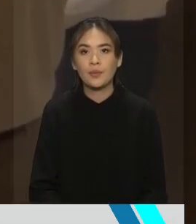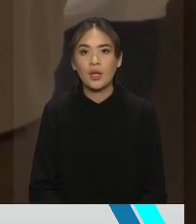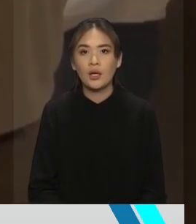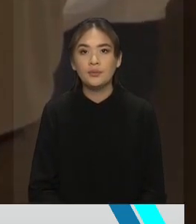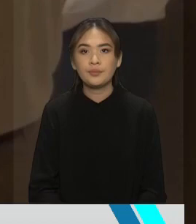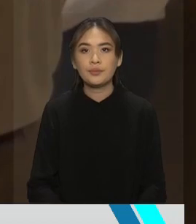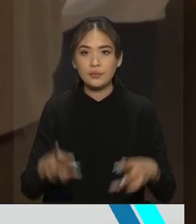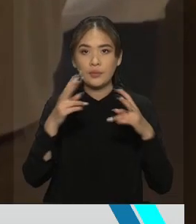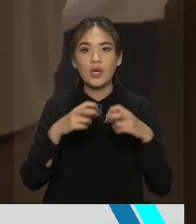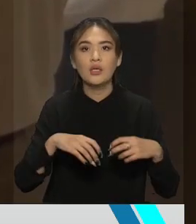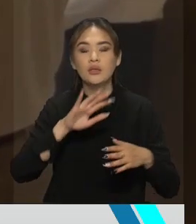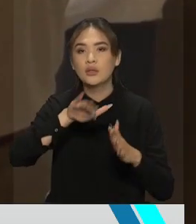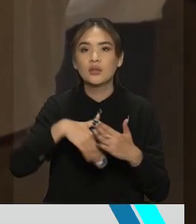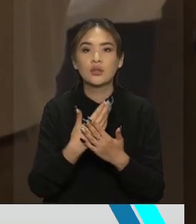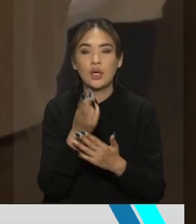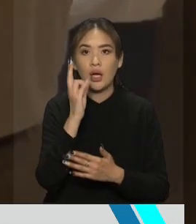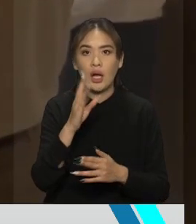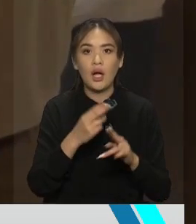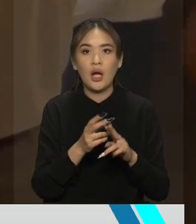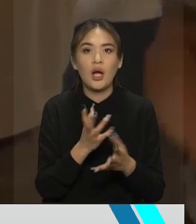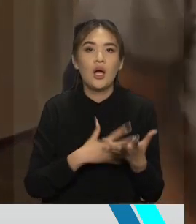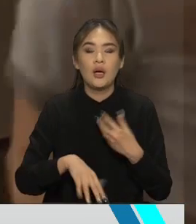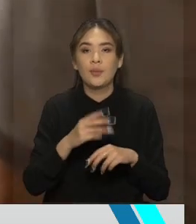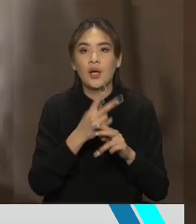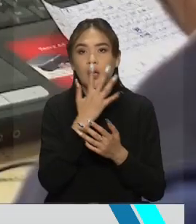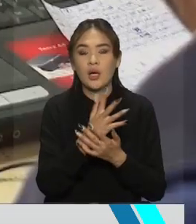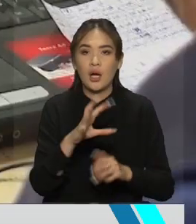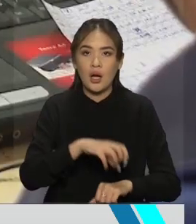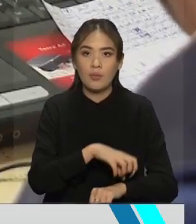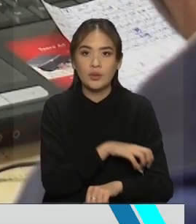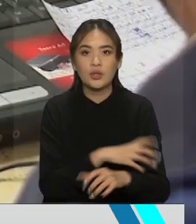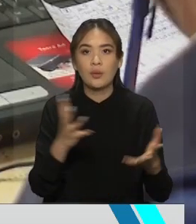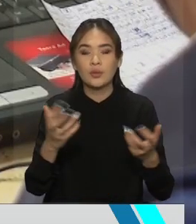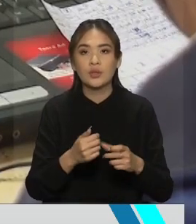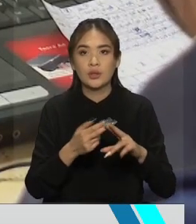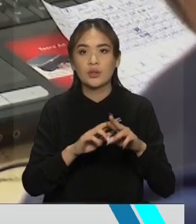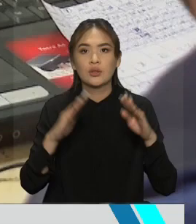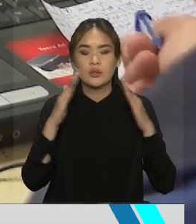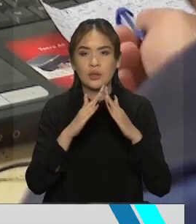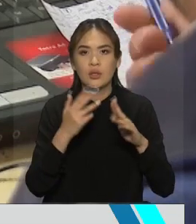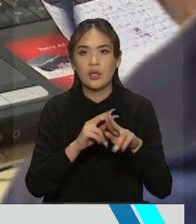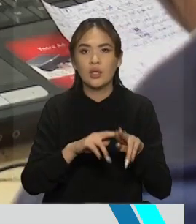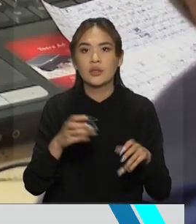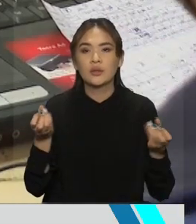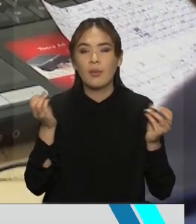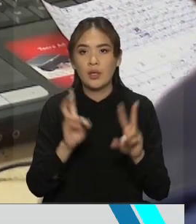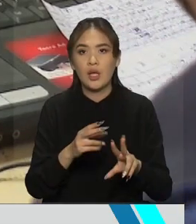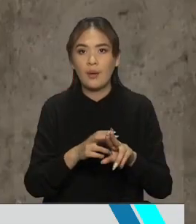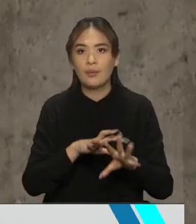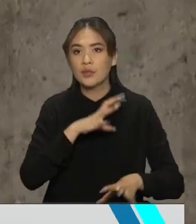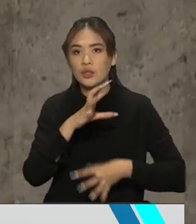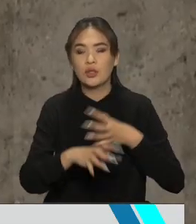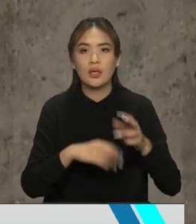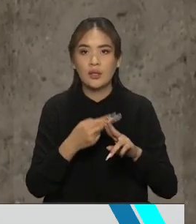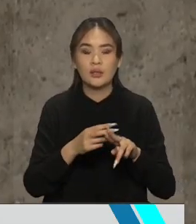проверяют новые здания на прочность не только местные эксперты В комиссию по приему жилых домов входят и специалисты международной ассоциации